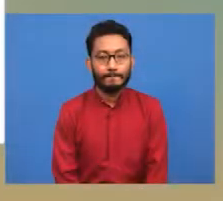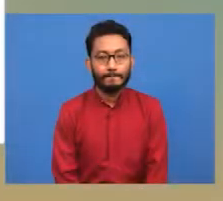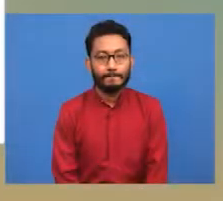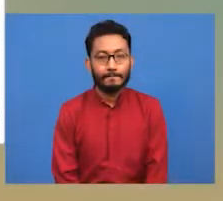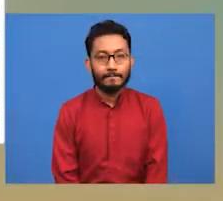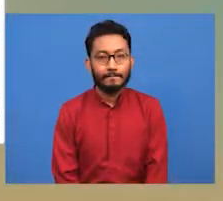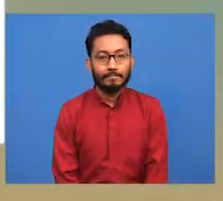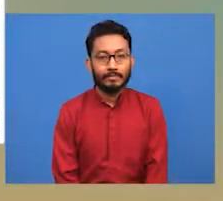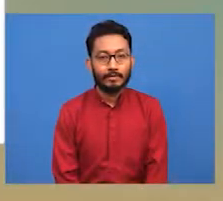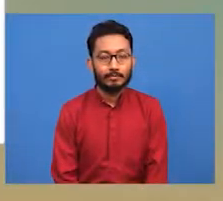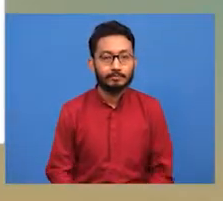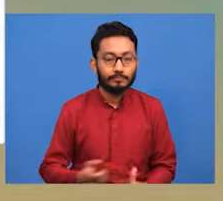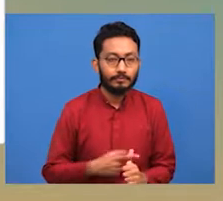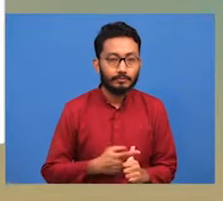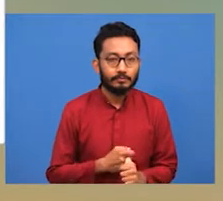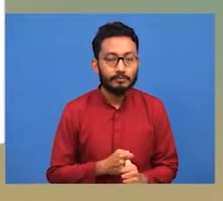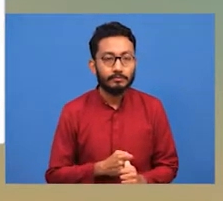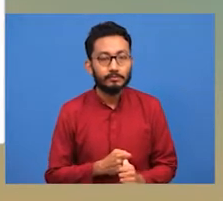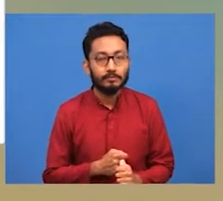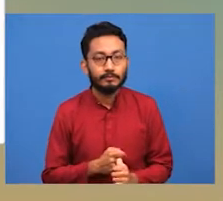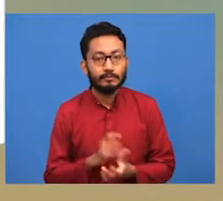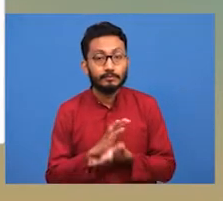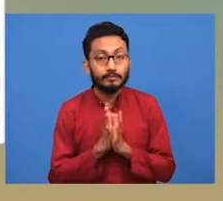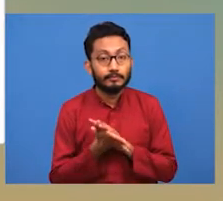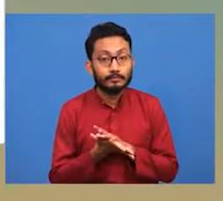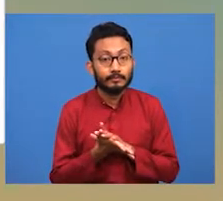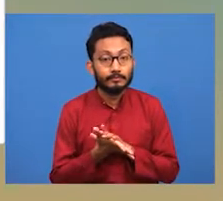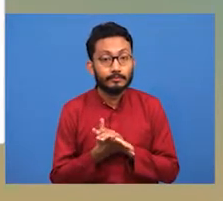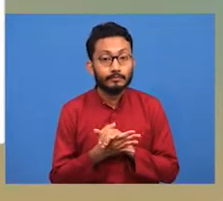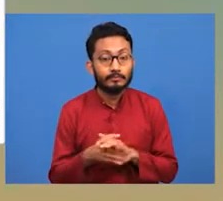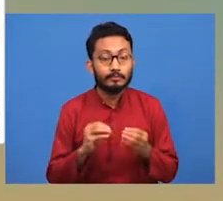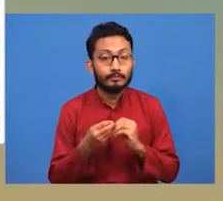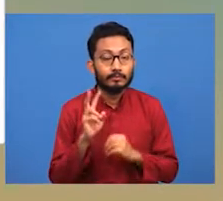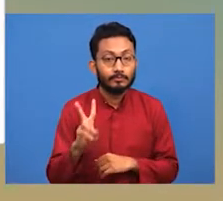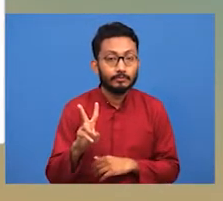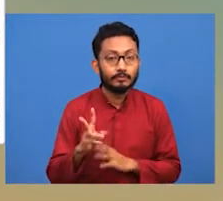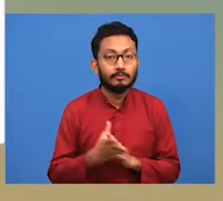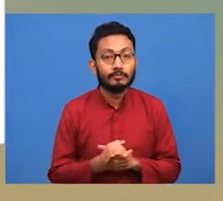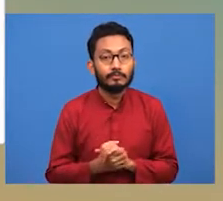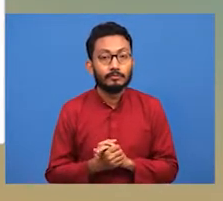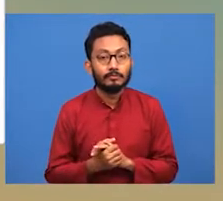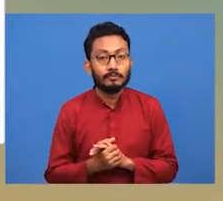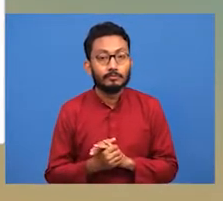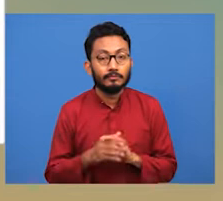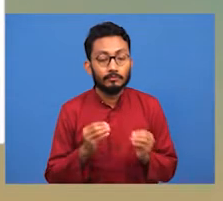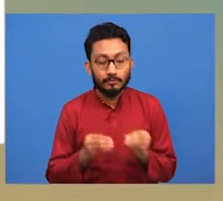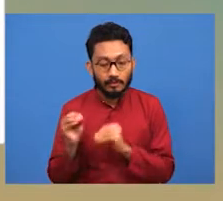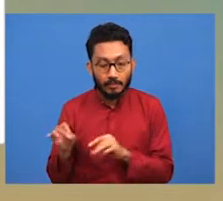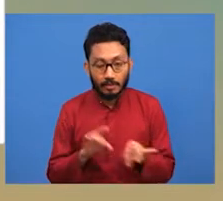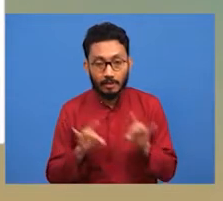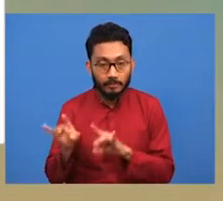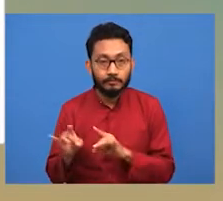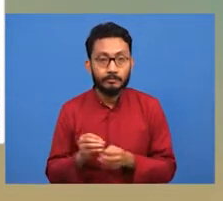Pandai. Yang pertama, menjadi. Kedua, berpindah.